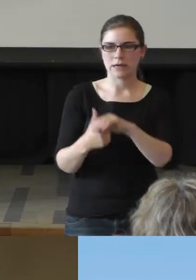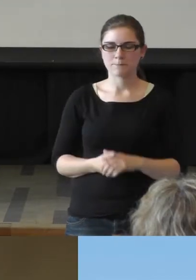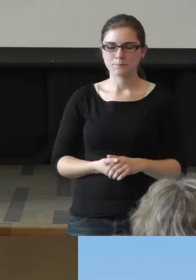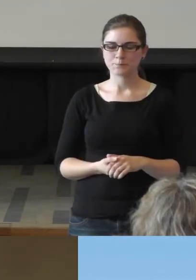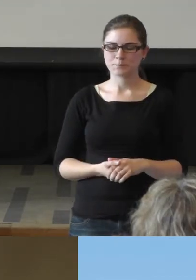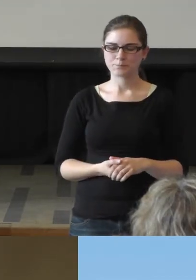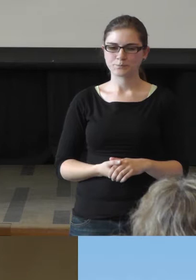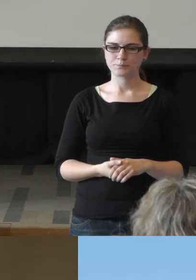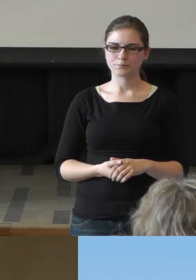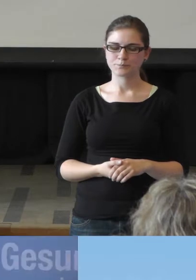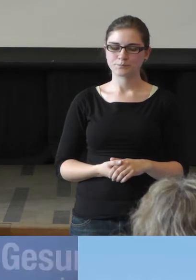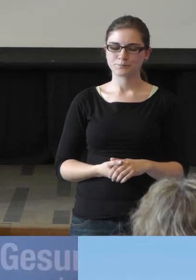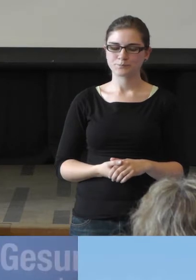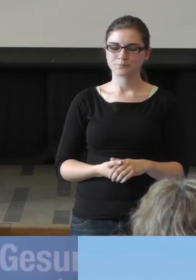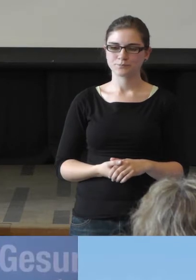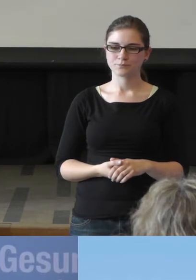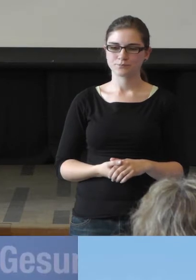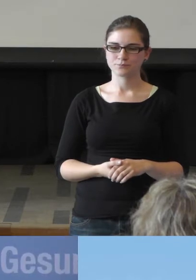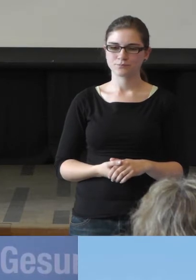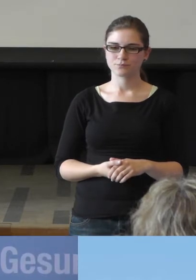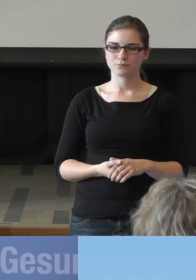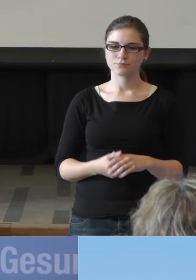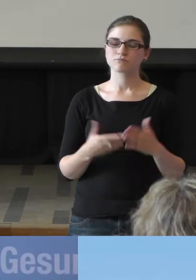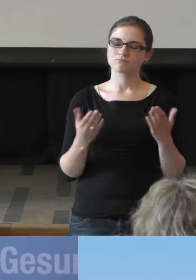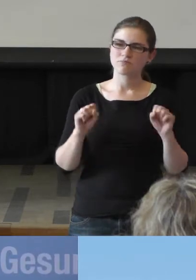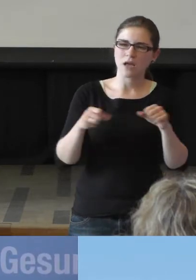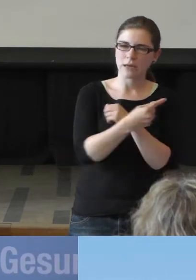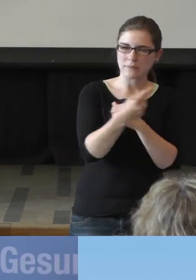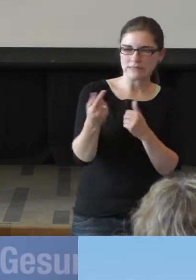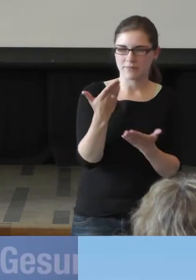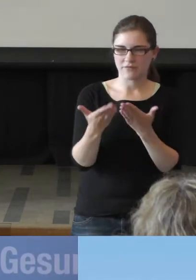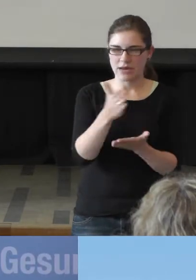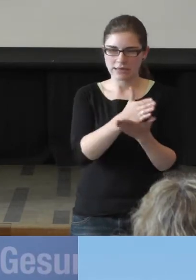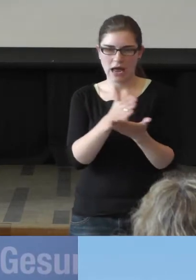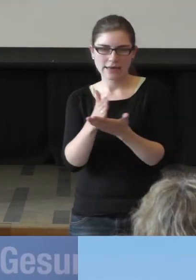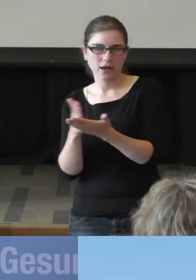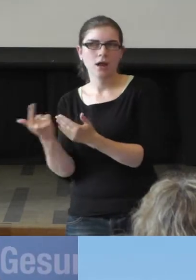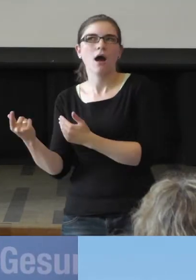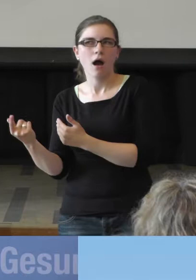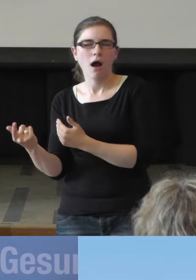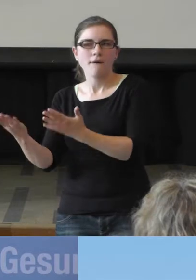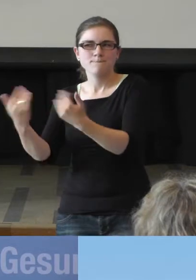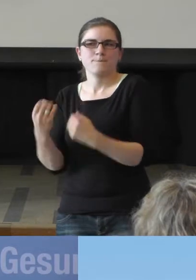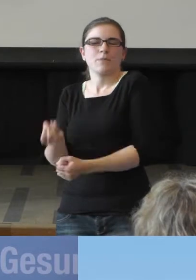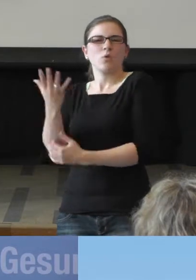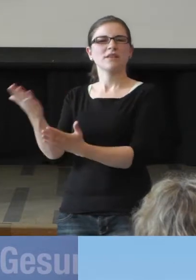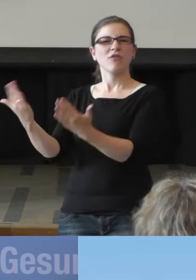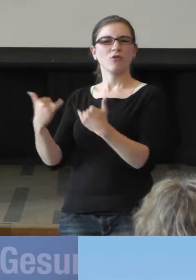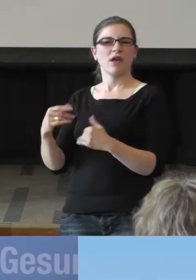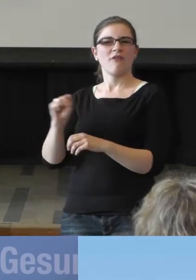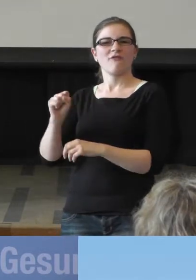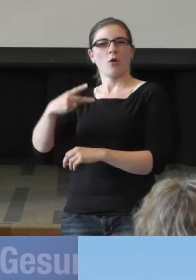Einfach, dass man schon mal einteilen kann, wo ungefähr das herkommen könnte. Das ist sozusagen die